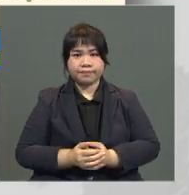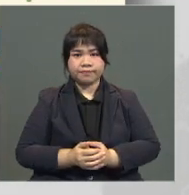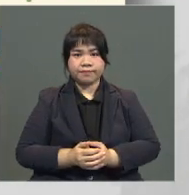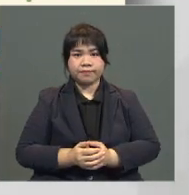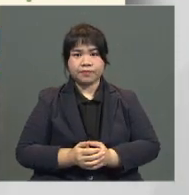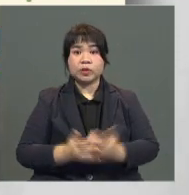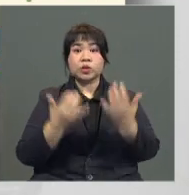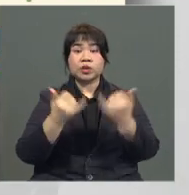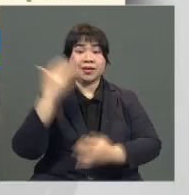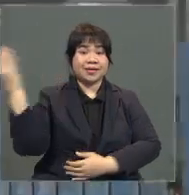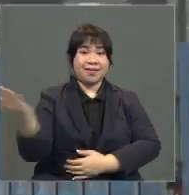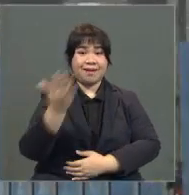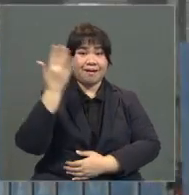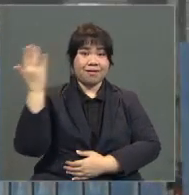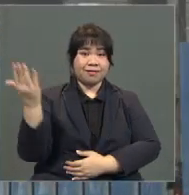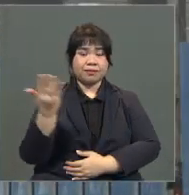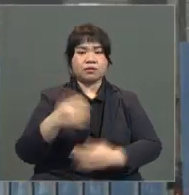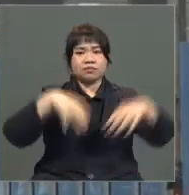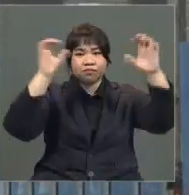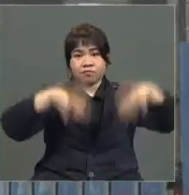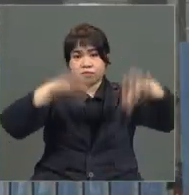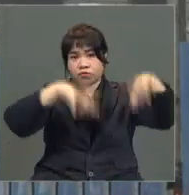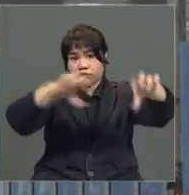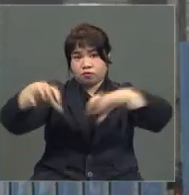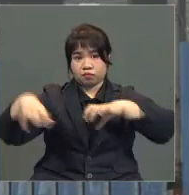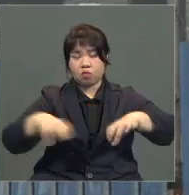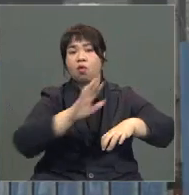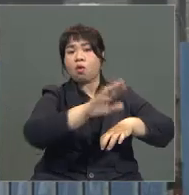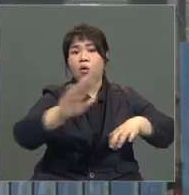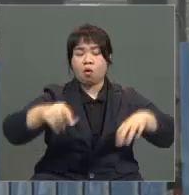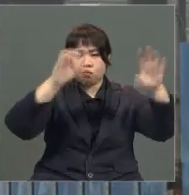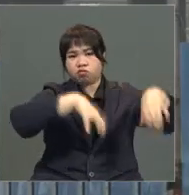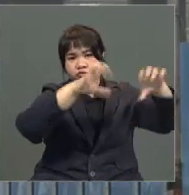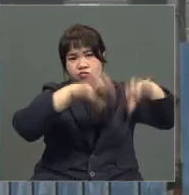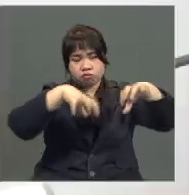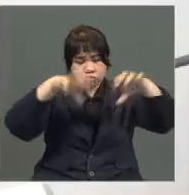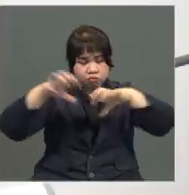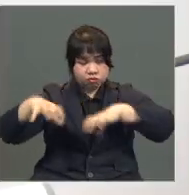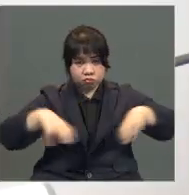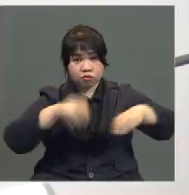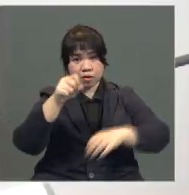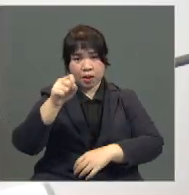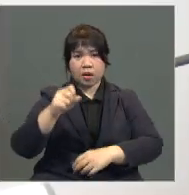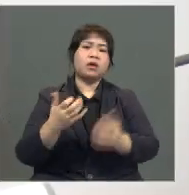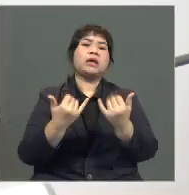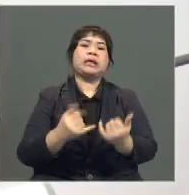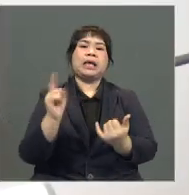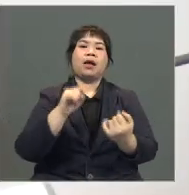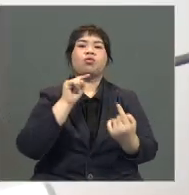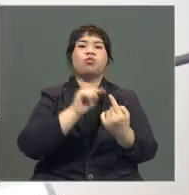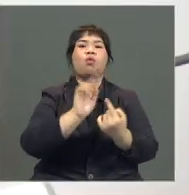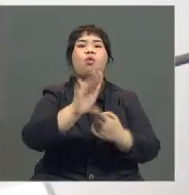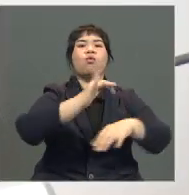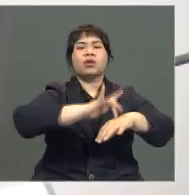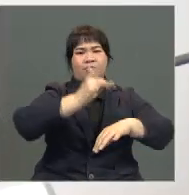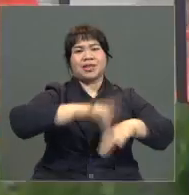ส่วนสภาพอากาศวันนี้ค่ะที่เราเห็นว่าฝนตกในหลายๆพื้นที่ตกต่อเนื่องแบบนี้เขาบอกว่าเป็นการตกตาม